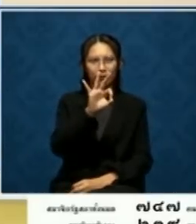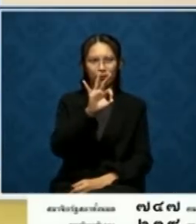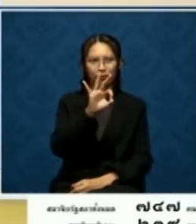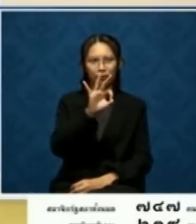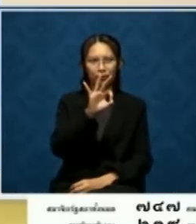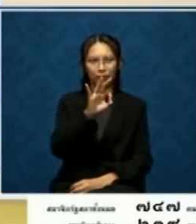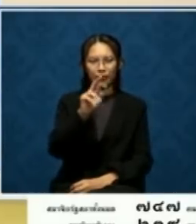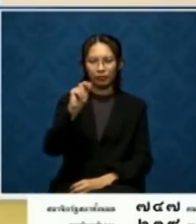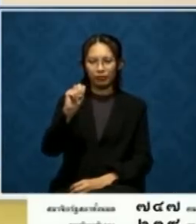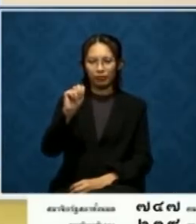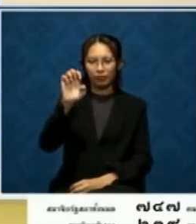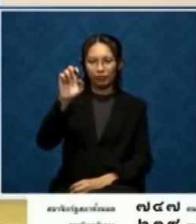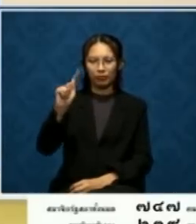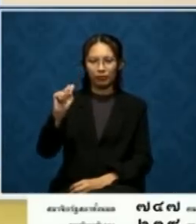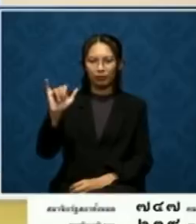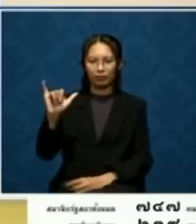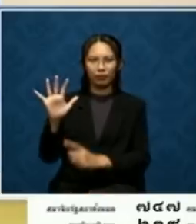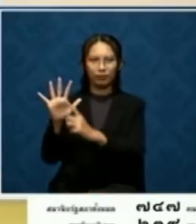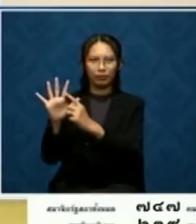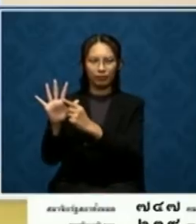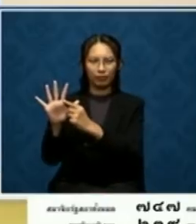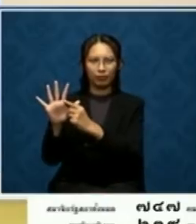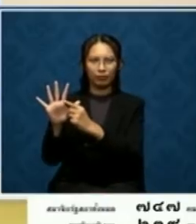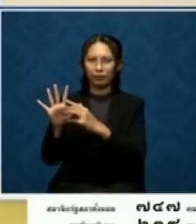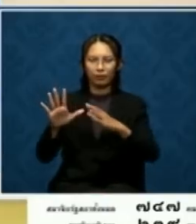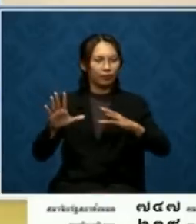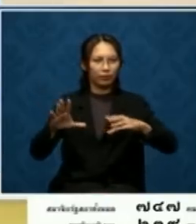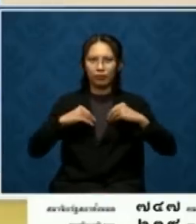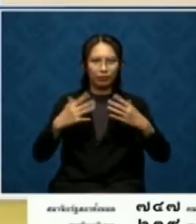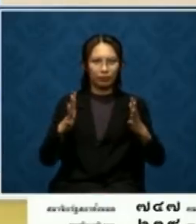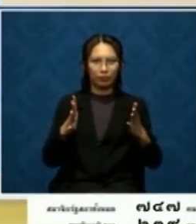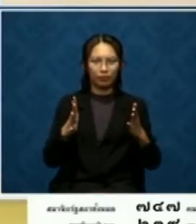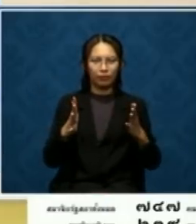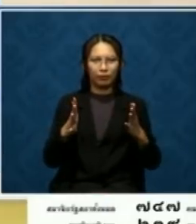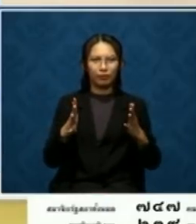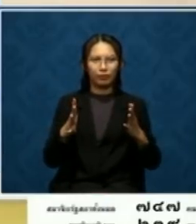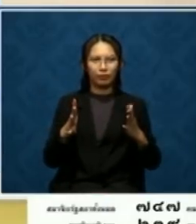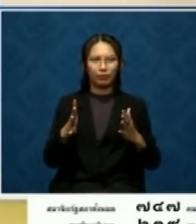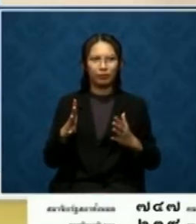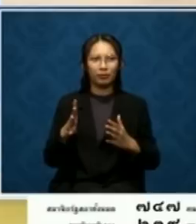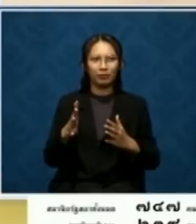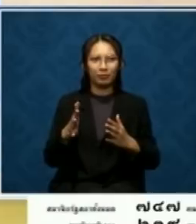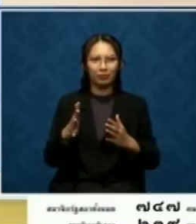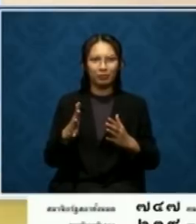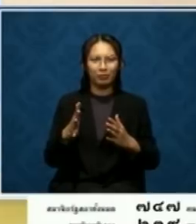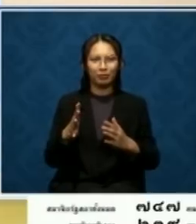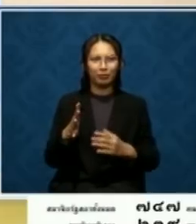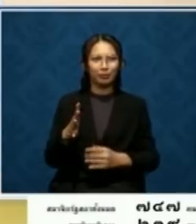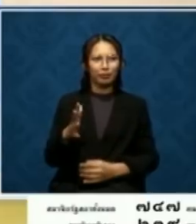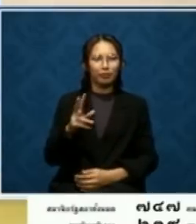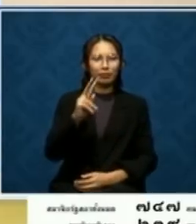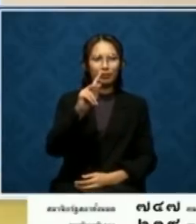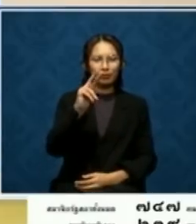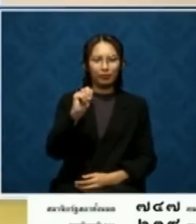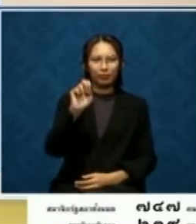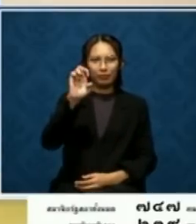ารย์นับถอยหลังกันแล้วเพราะว่าสว52แล้วนะคะหรืออีกประมาณ8ท่านก็เรียกว่าน่าจะเพียง